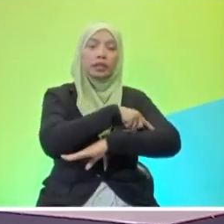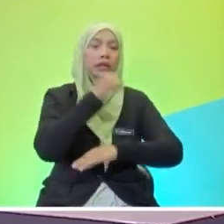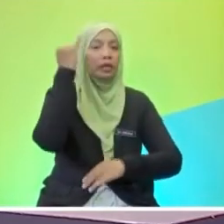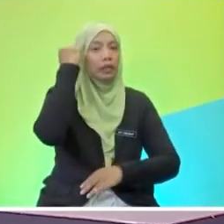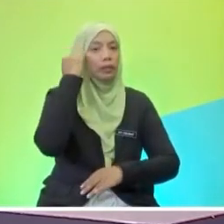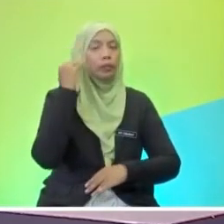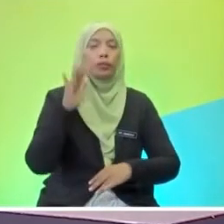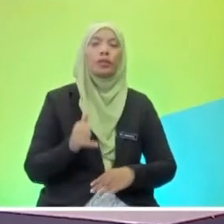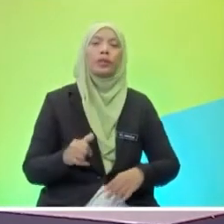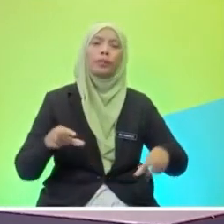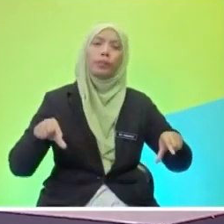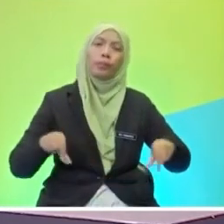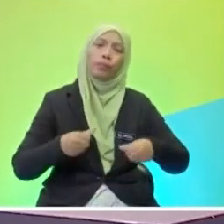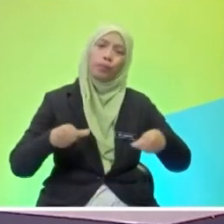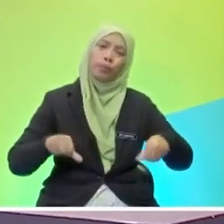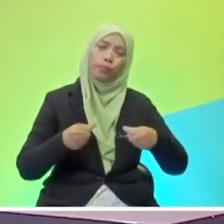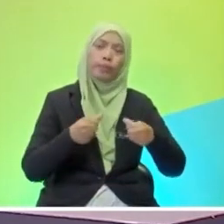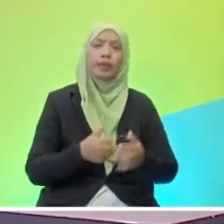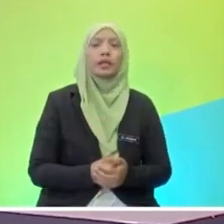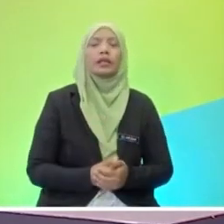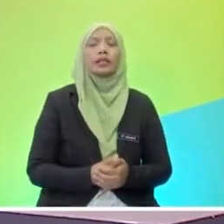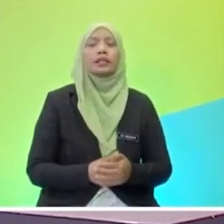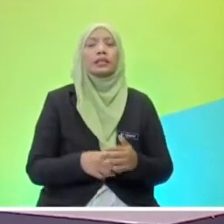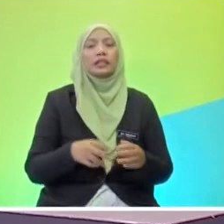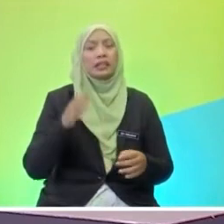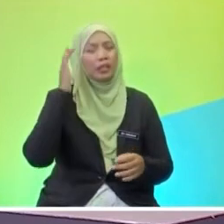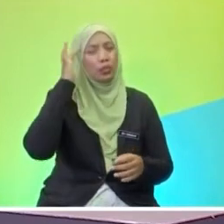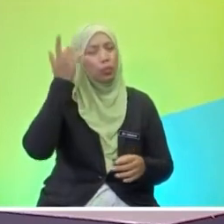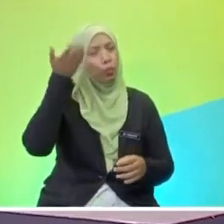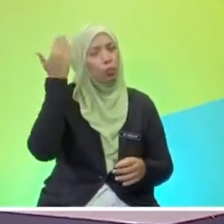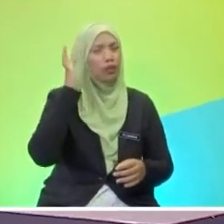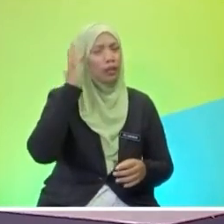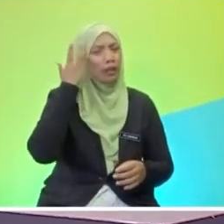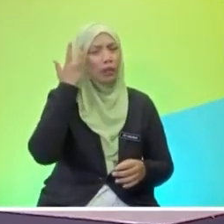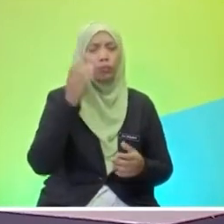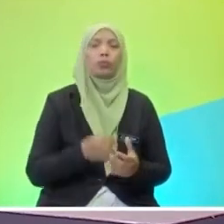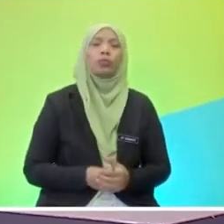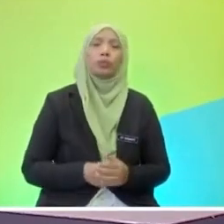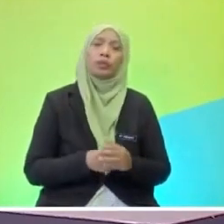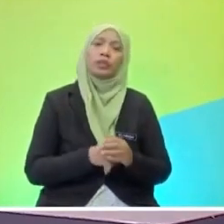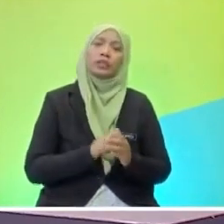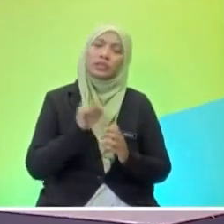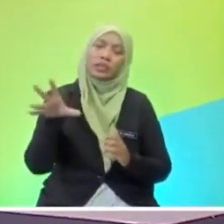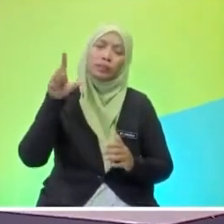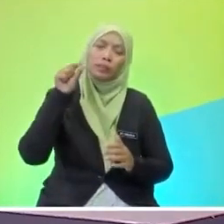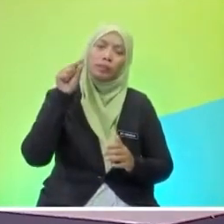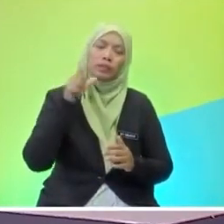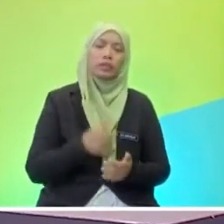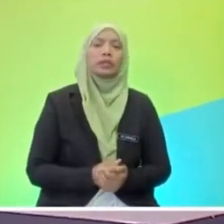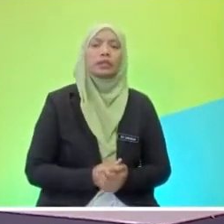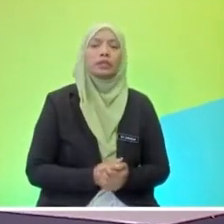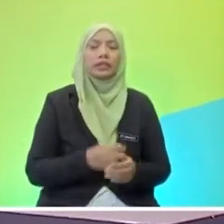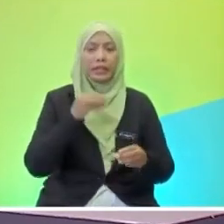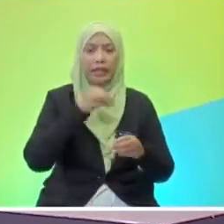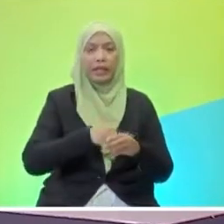amalkan ya memang dulu tak tahu si semut pejal itu pergi ke mana macam mana proses-proses sistem penjaga dalam asap kelestarian kita